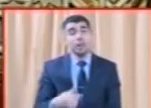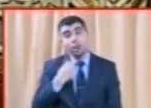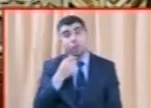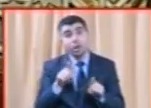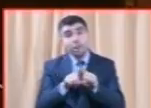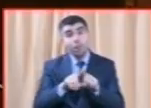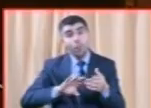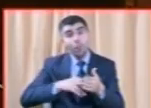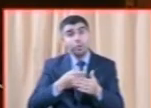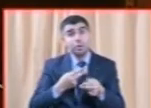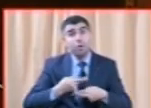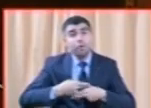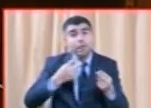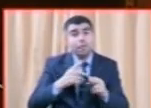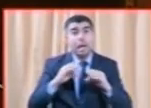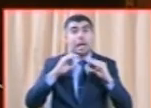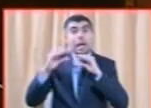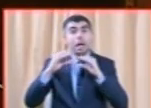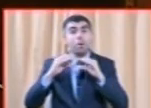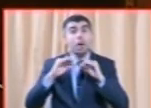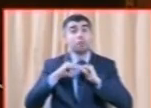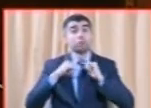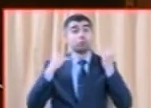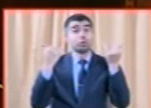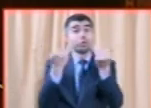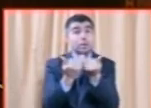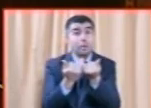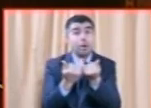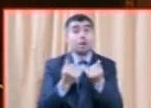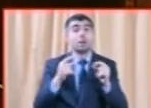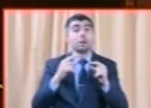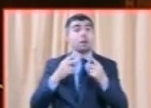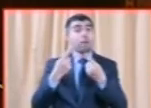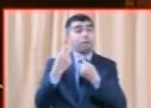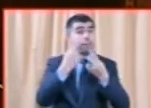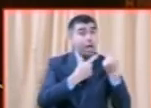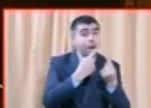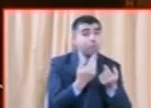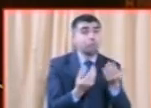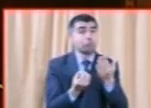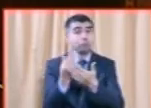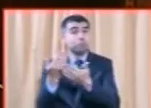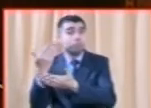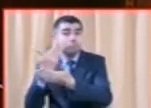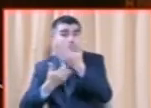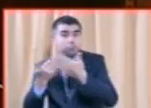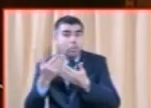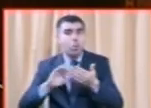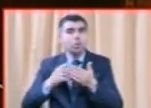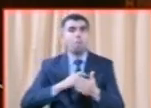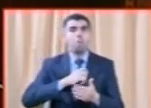خلاف ما يدعيه. الحوار الوطني كان فيه مش تشاركية واسعة لكافة الفئات من ذلك